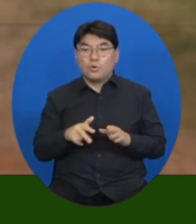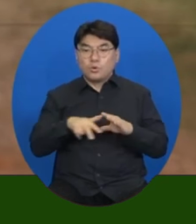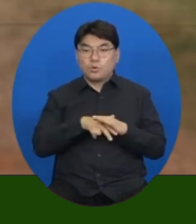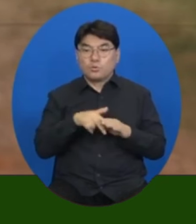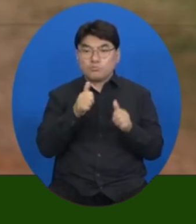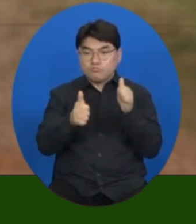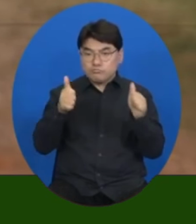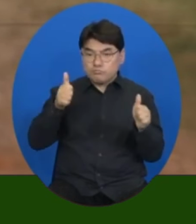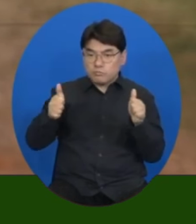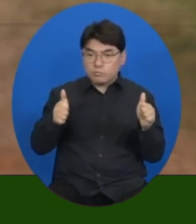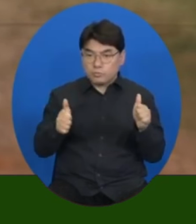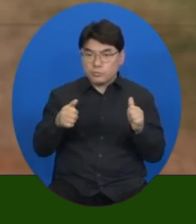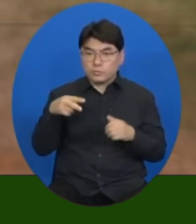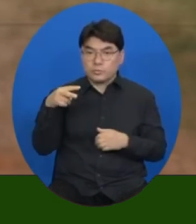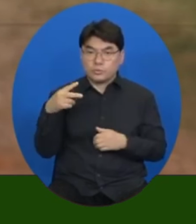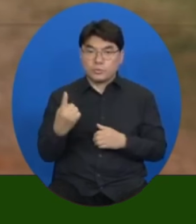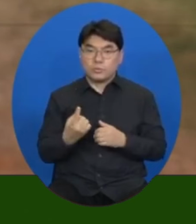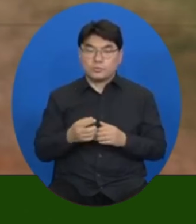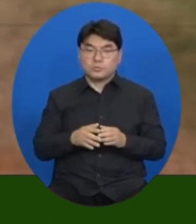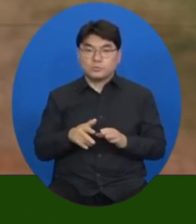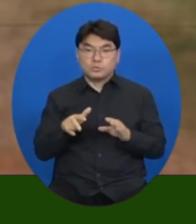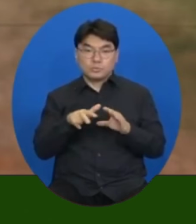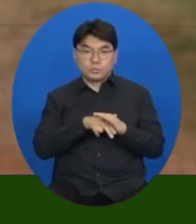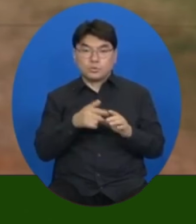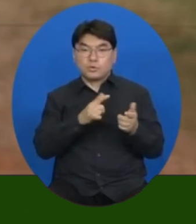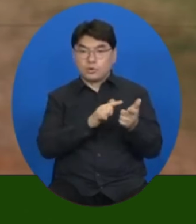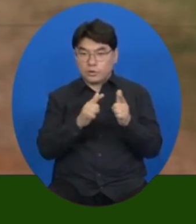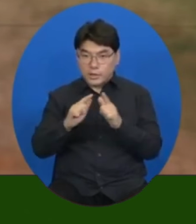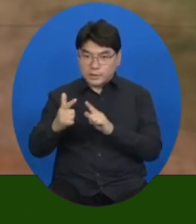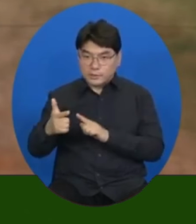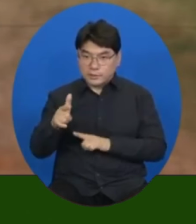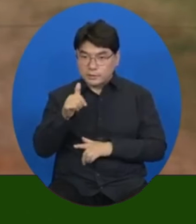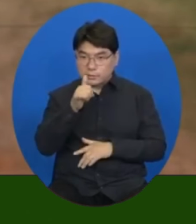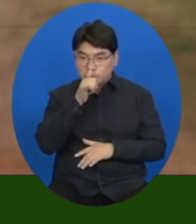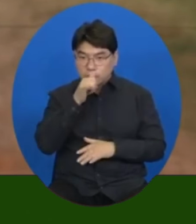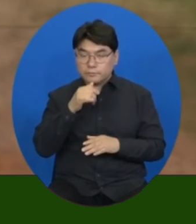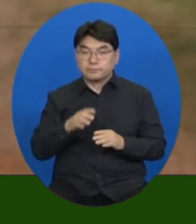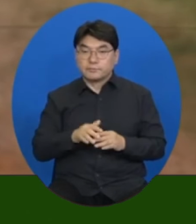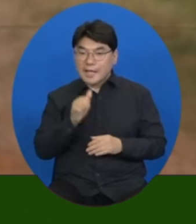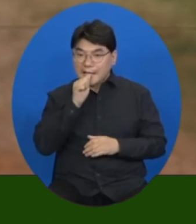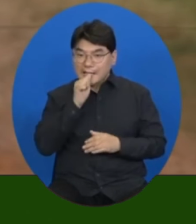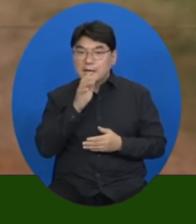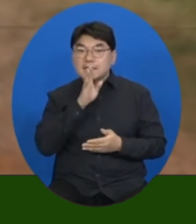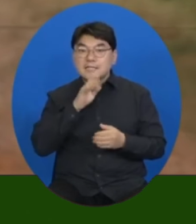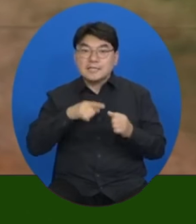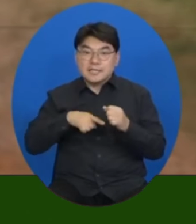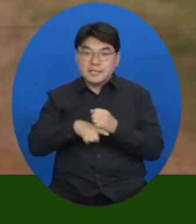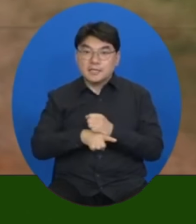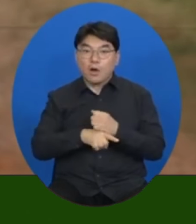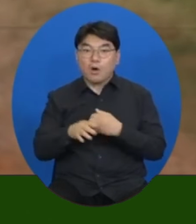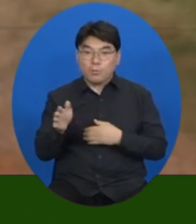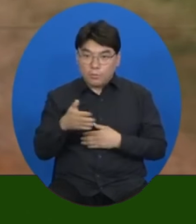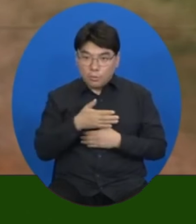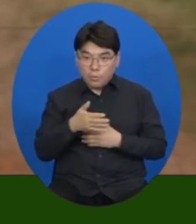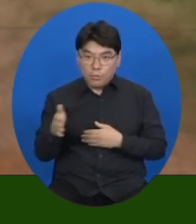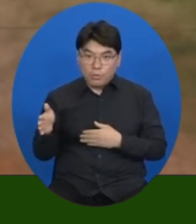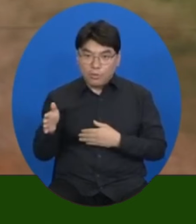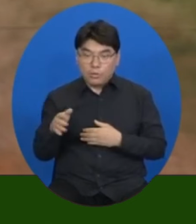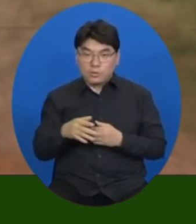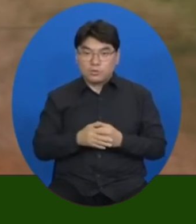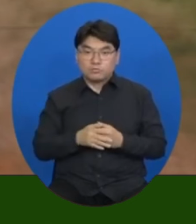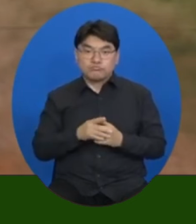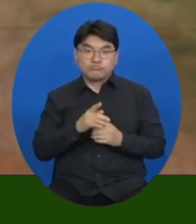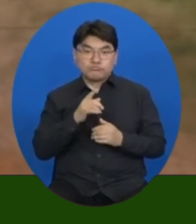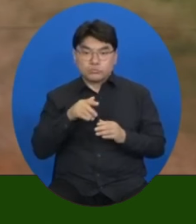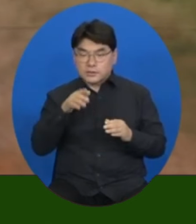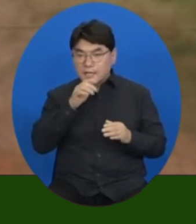종교지도자들도 종교가 여러 가지가 있고 그래서 절대 진리는 없으며 절대 진리를 주장하지 않음으로써 우리가